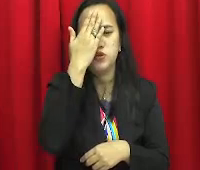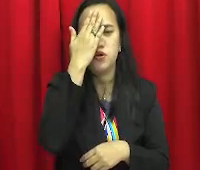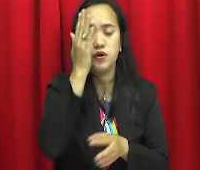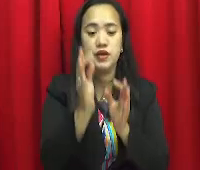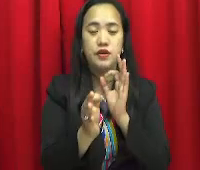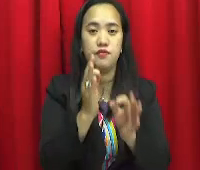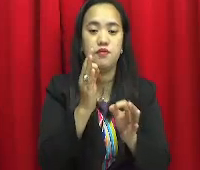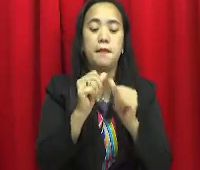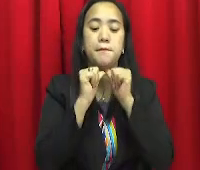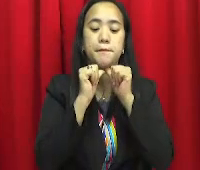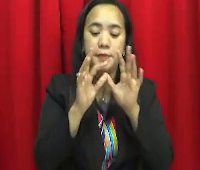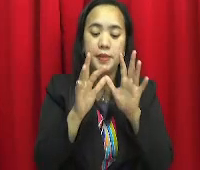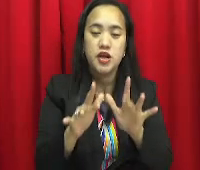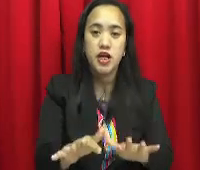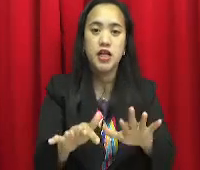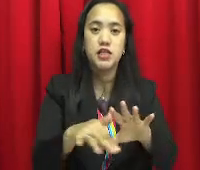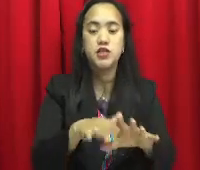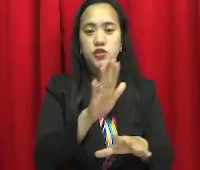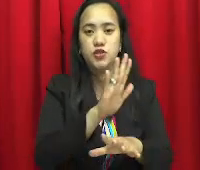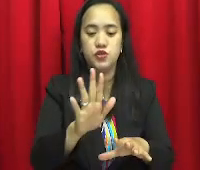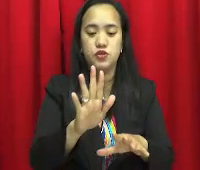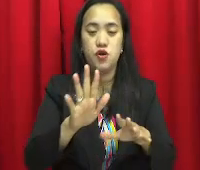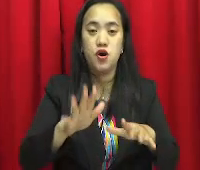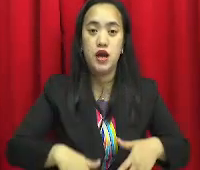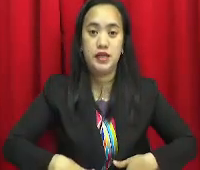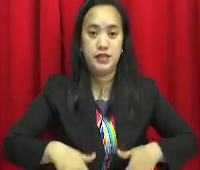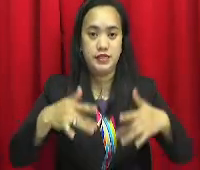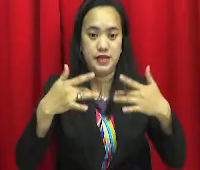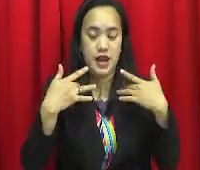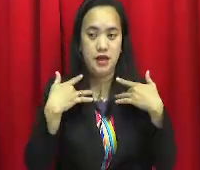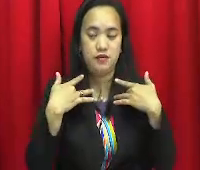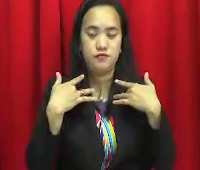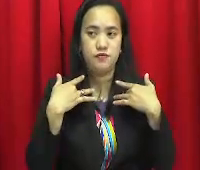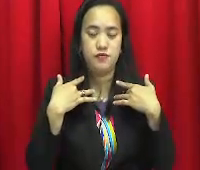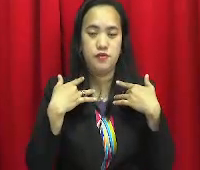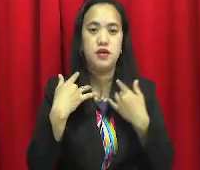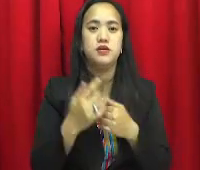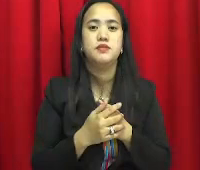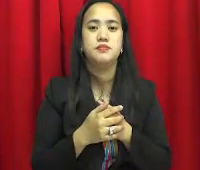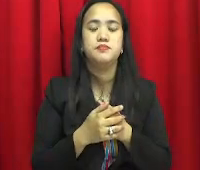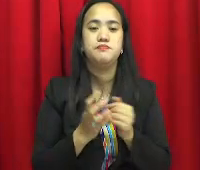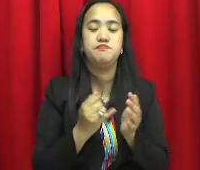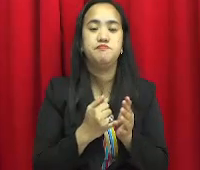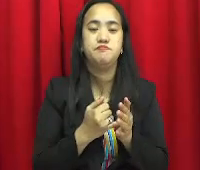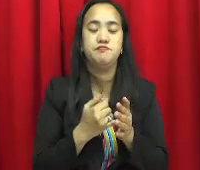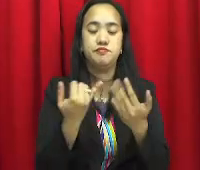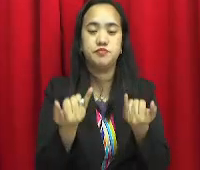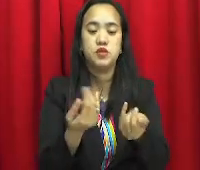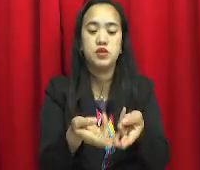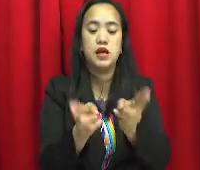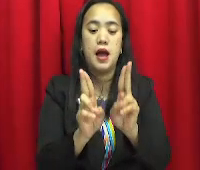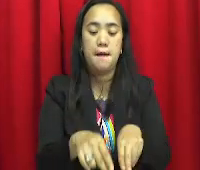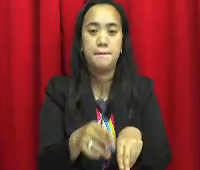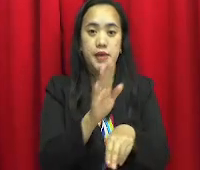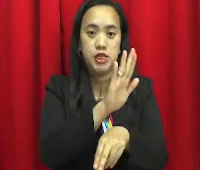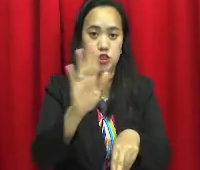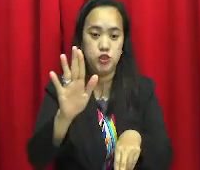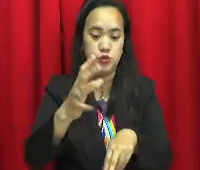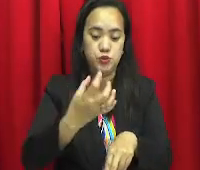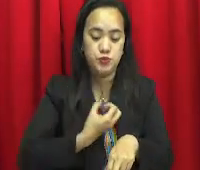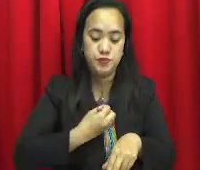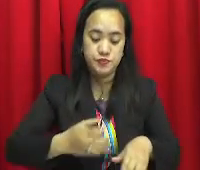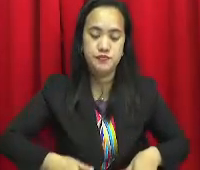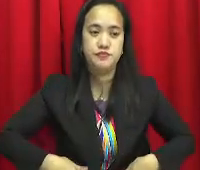sa plano ng Diyos sa buhay natin. You know, God is dealing us every day, dealing our life, you know,